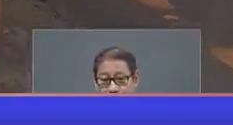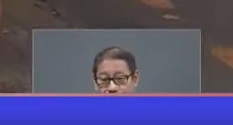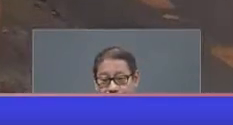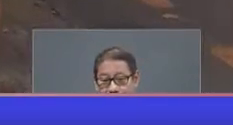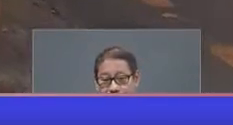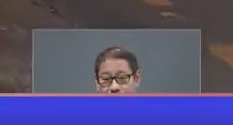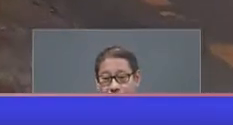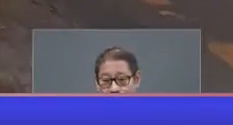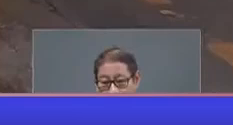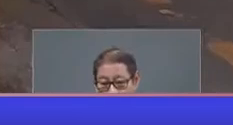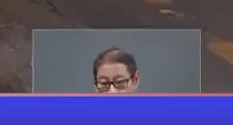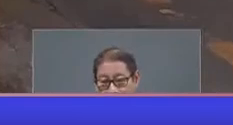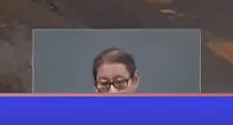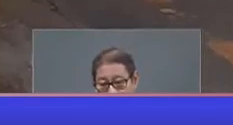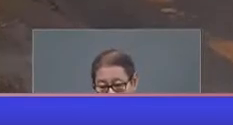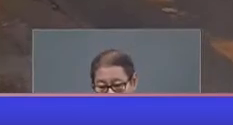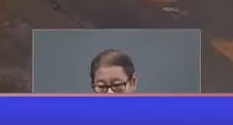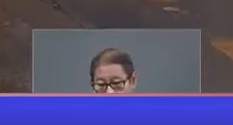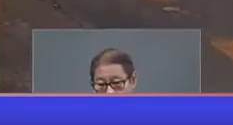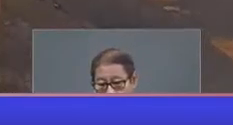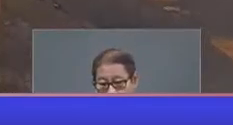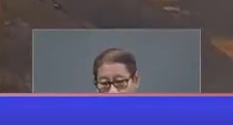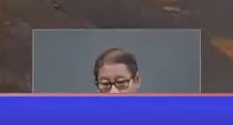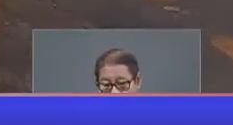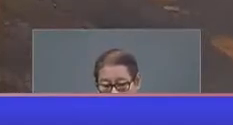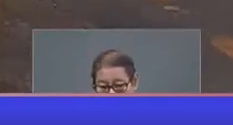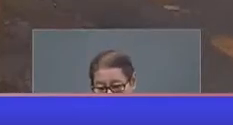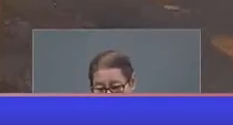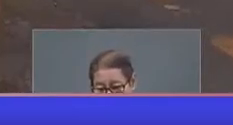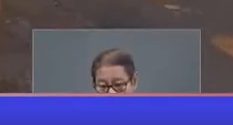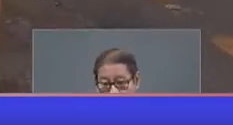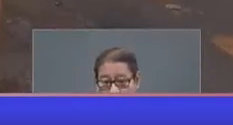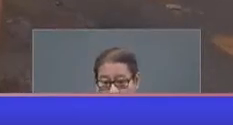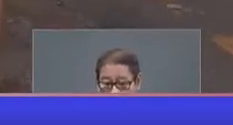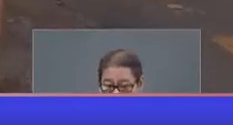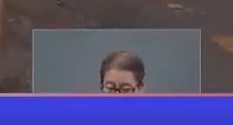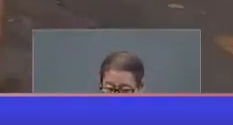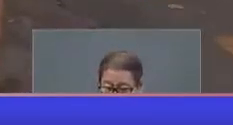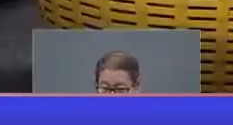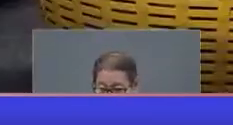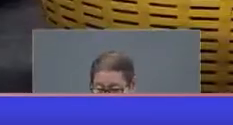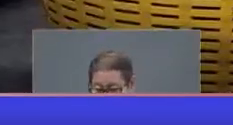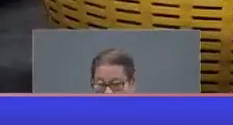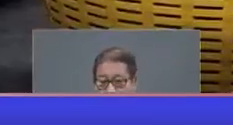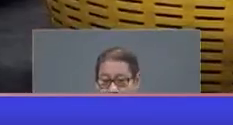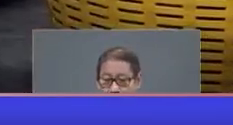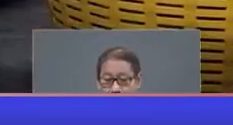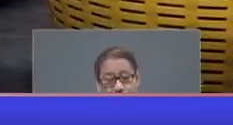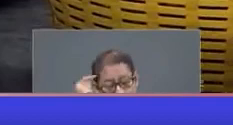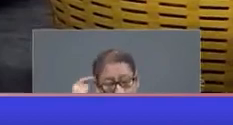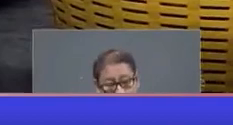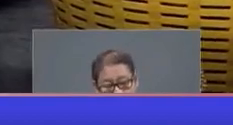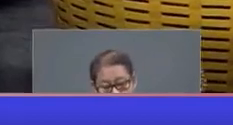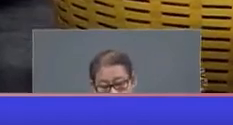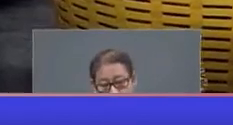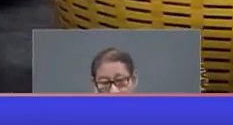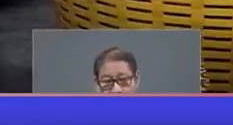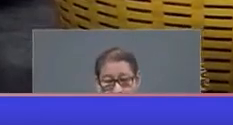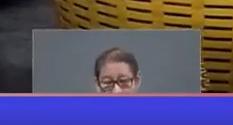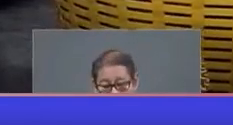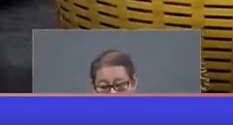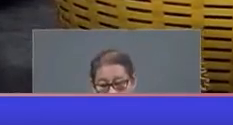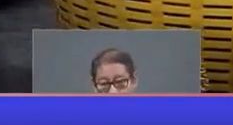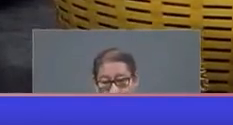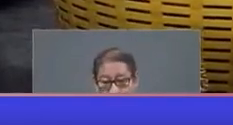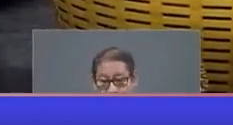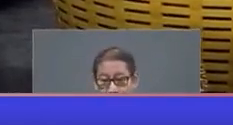หน่อยราคาทุเรียนเกรดส่งออกอยู่ที่กิโลละ 160บาทถ้าเป็นทุเรียนเกรดตกไซส์อ่ะดิฉันชอบ